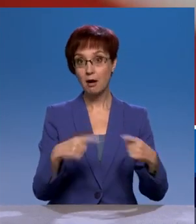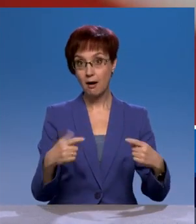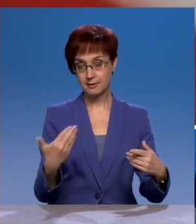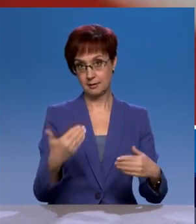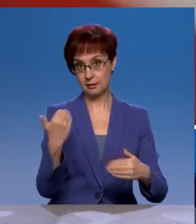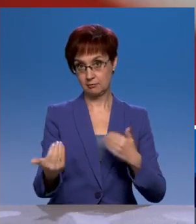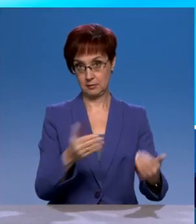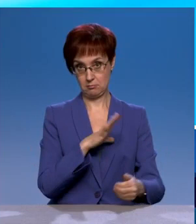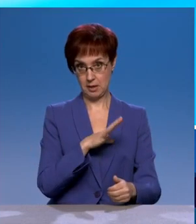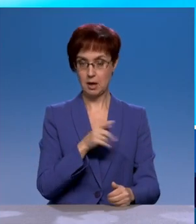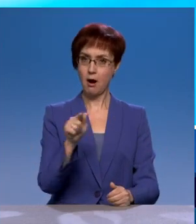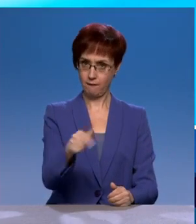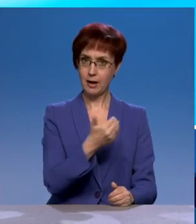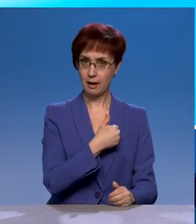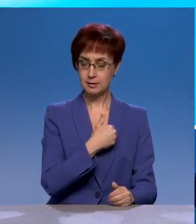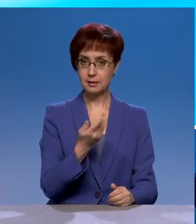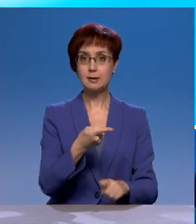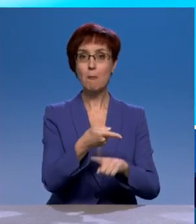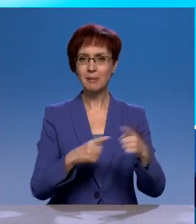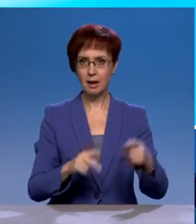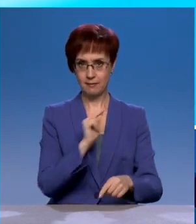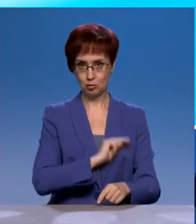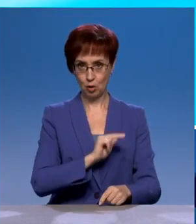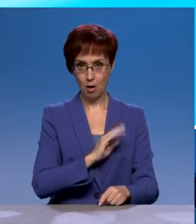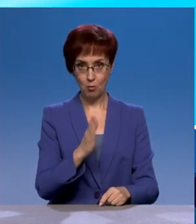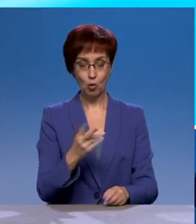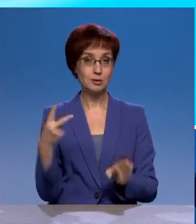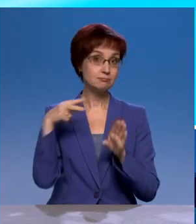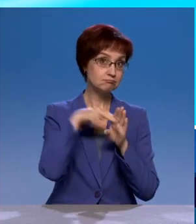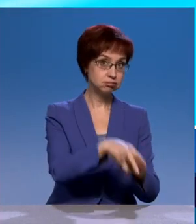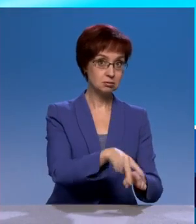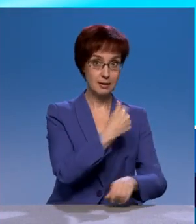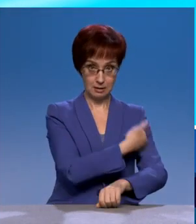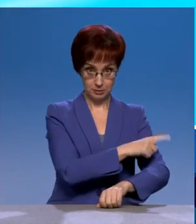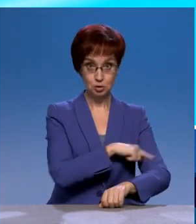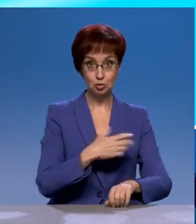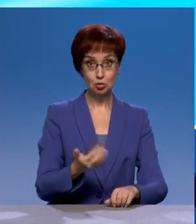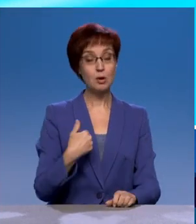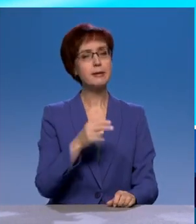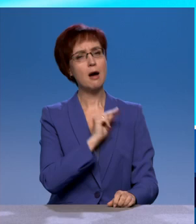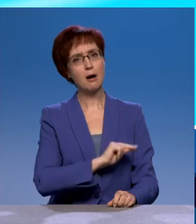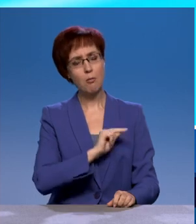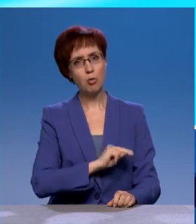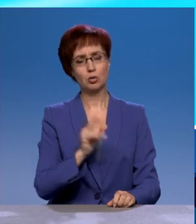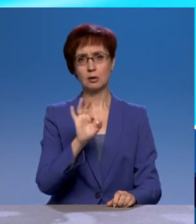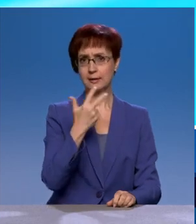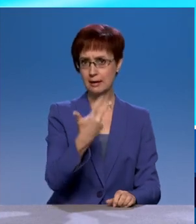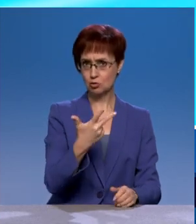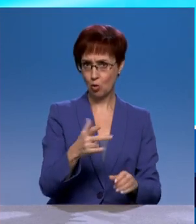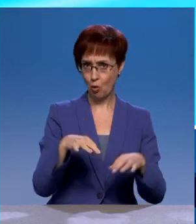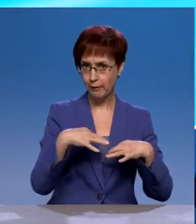работы. Мы не хотим. Мы не хотим. Я работала на скорой. Я работала у себя в деревне,